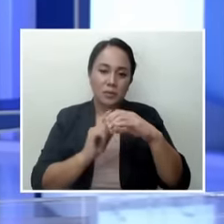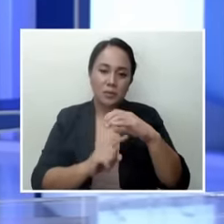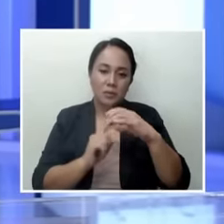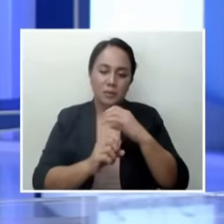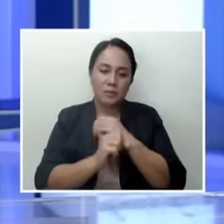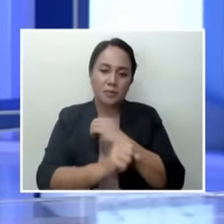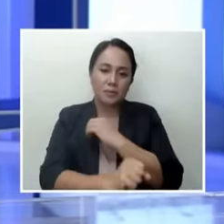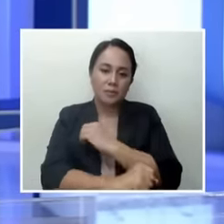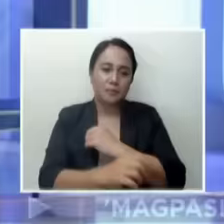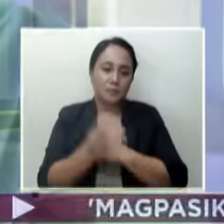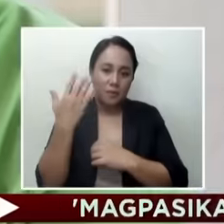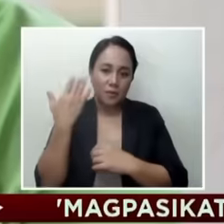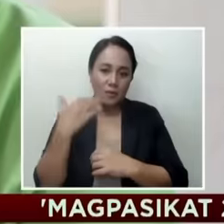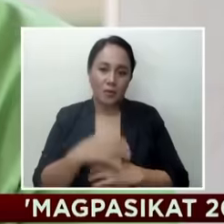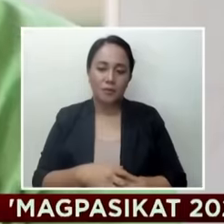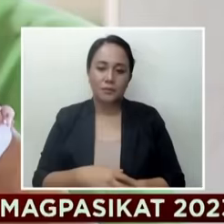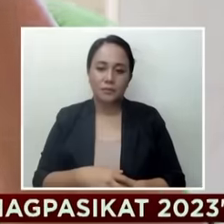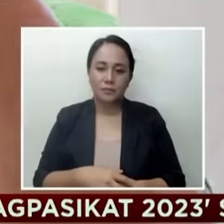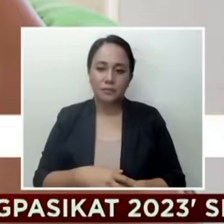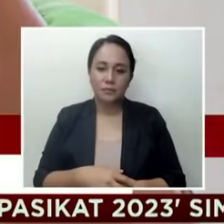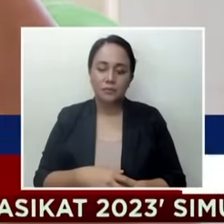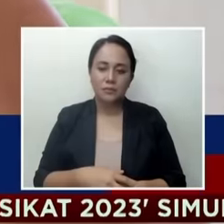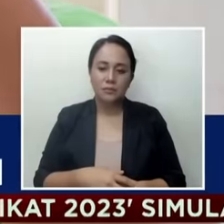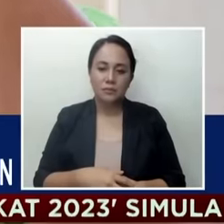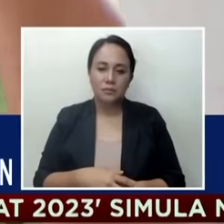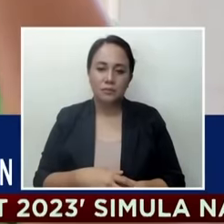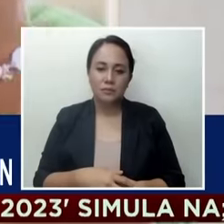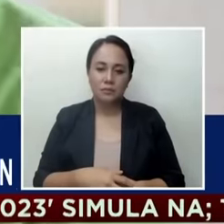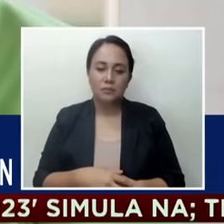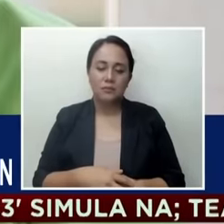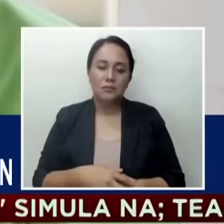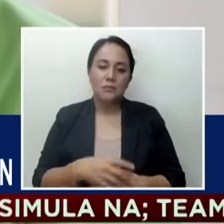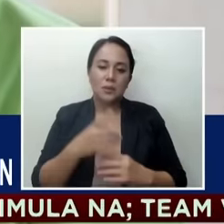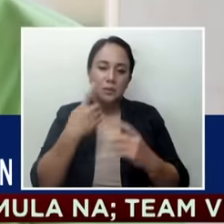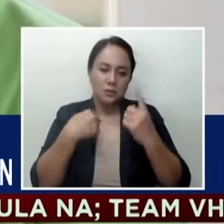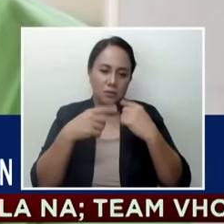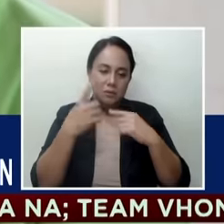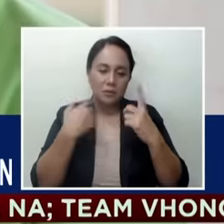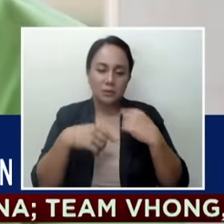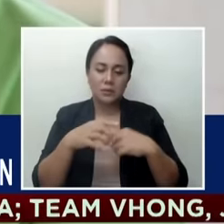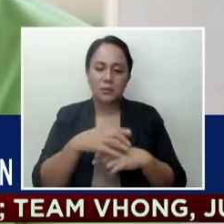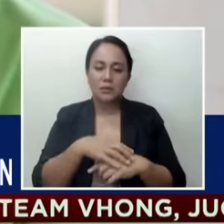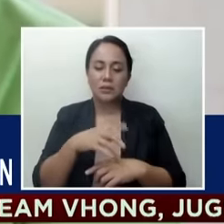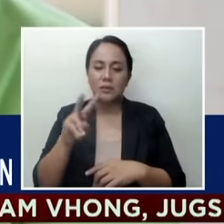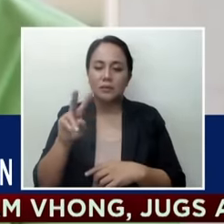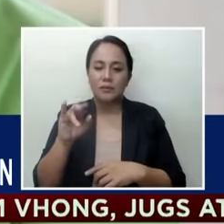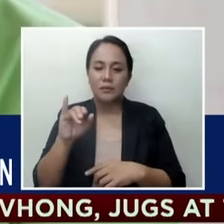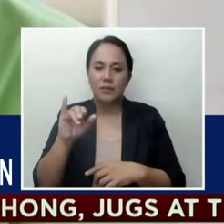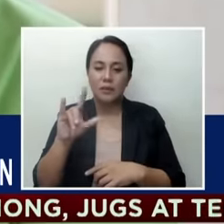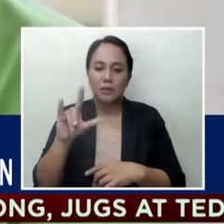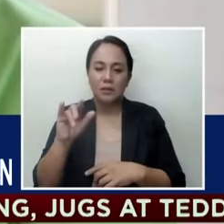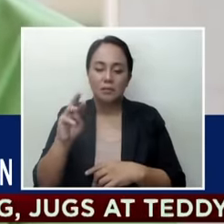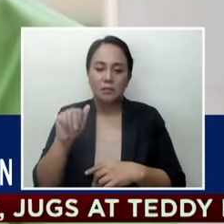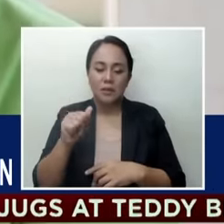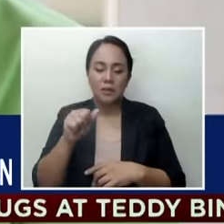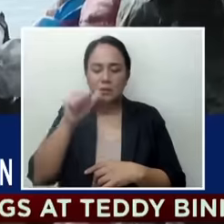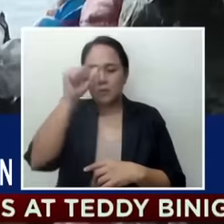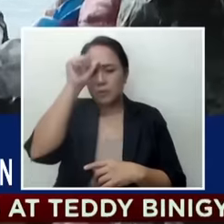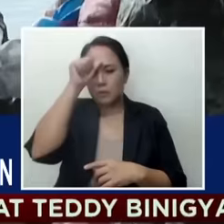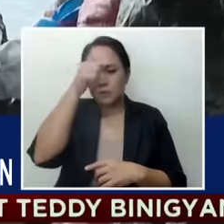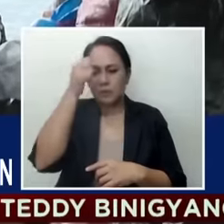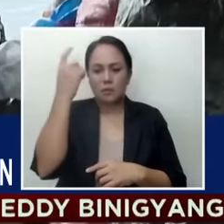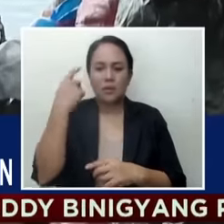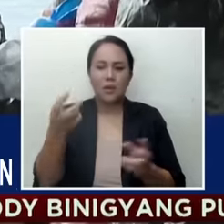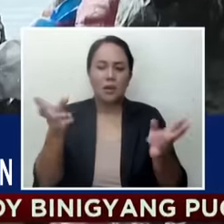Foundation. Bahay namin na naluluha ang ginang na si Vilma Villagracia sa tuwing maaalala ang sinapit